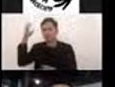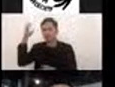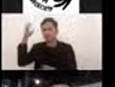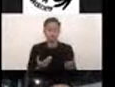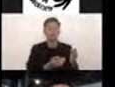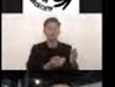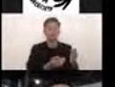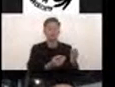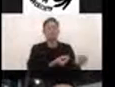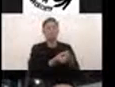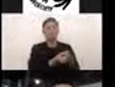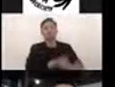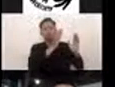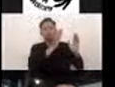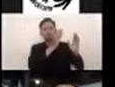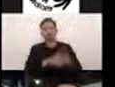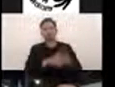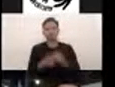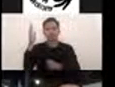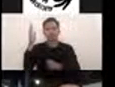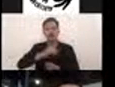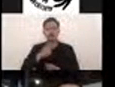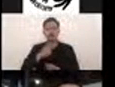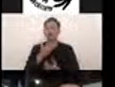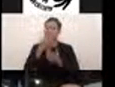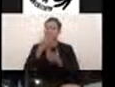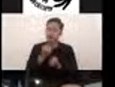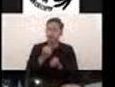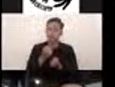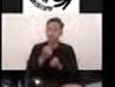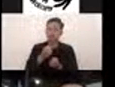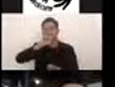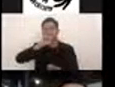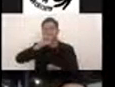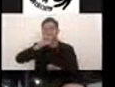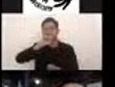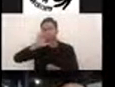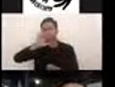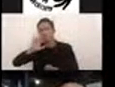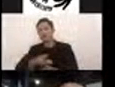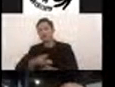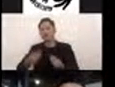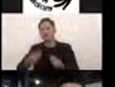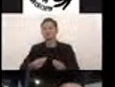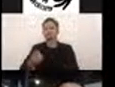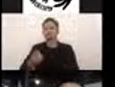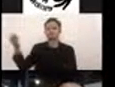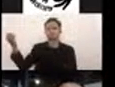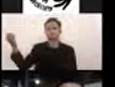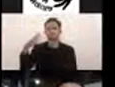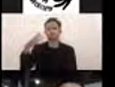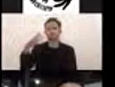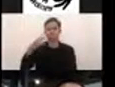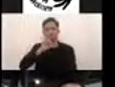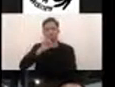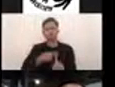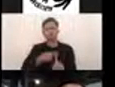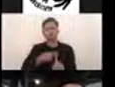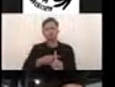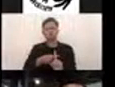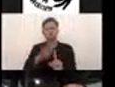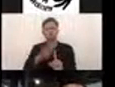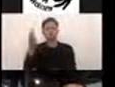e bisnis diskusi hari ini mudah-mudahan bisa menjawab bisa memberikan satu respon